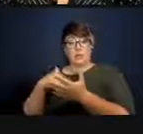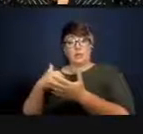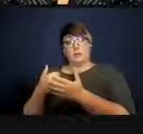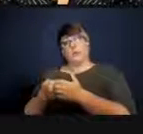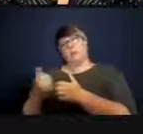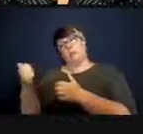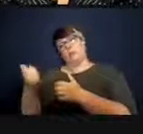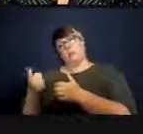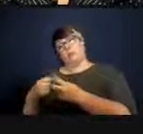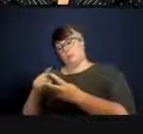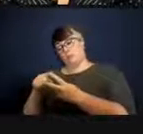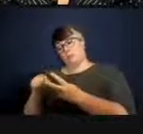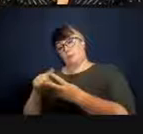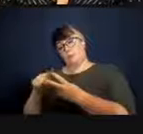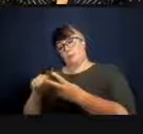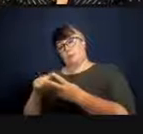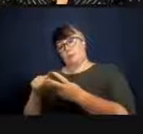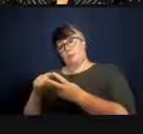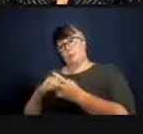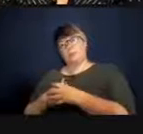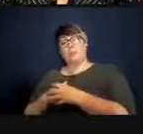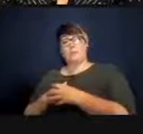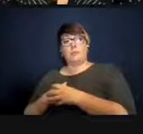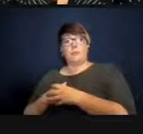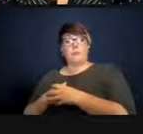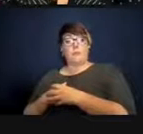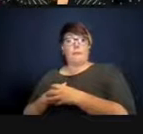مسألة متعلقة طبعا